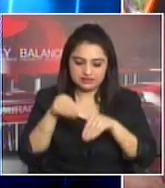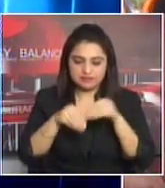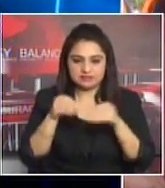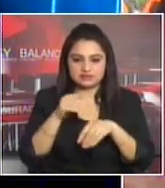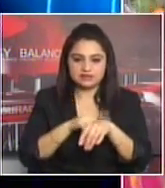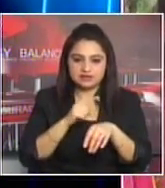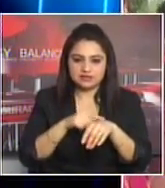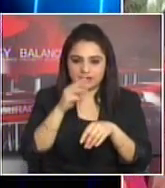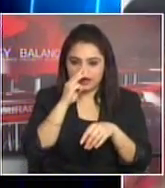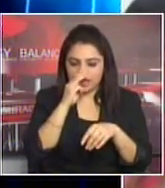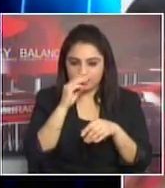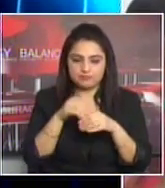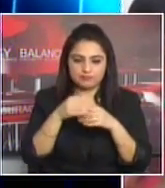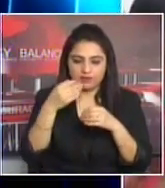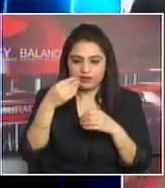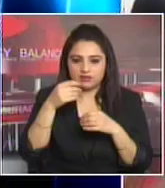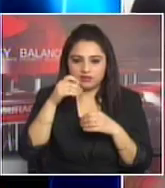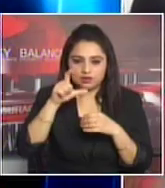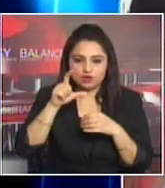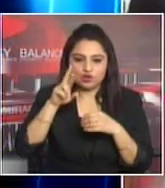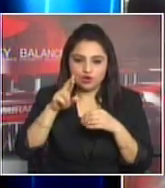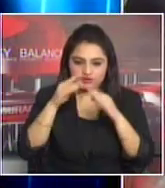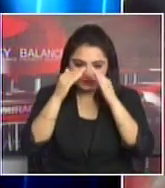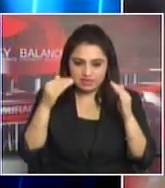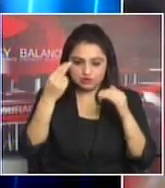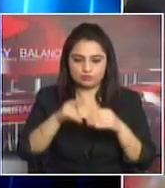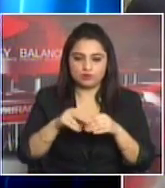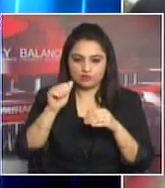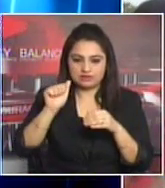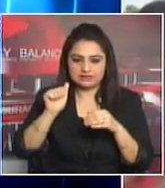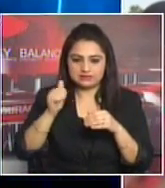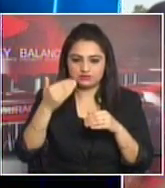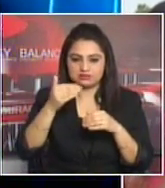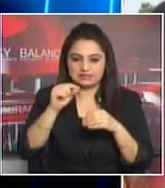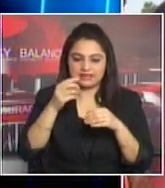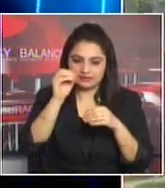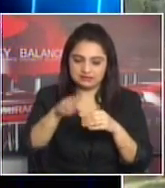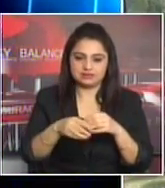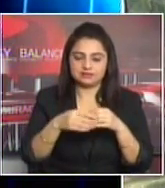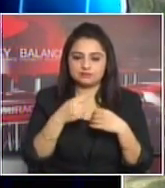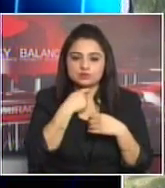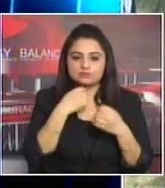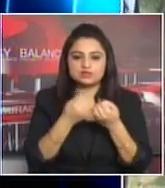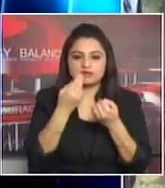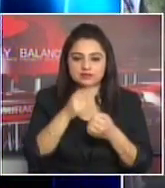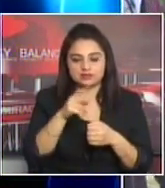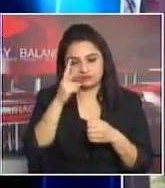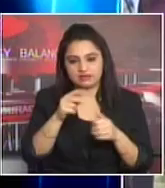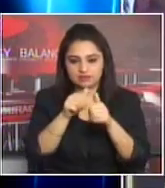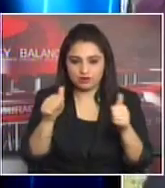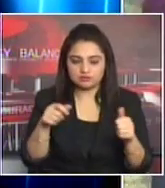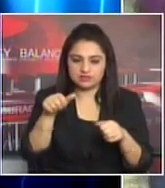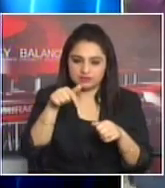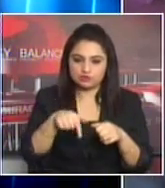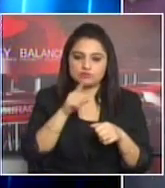भएकालाई जस्तापाता दिने आफ्नो चुनावी प्रतिबद्धता पूरा गर्ने क्रममा रहेको बताएका छन्। मेयर पाण्डेका अनुसार यस